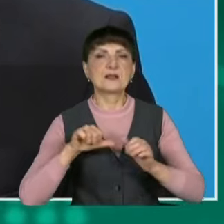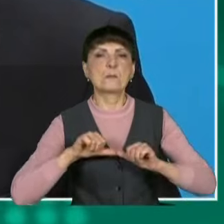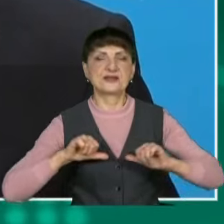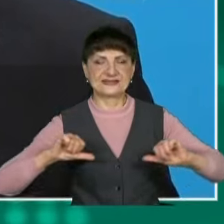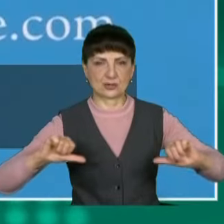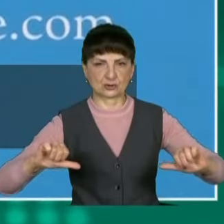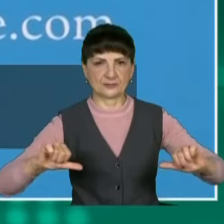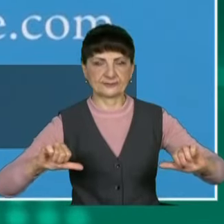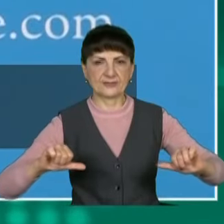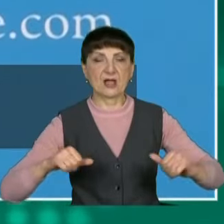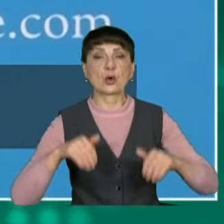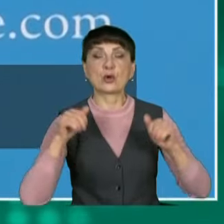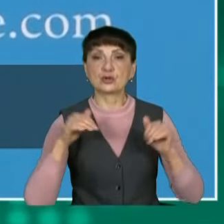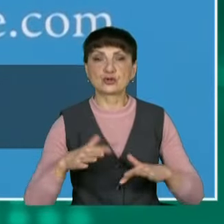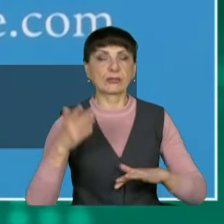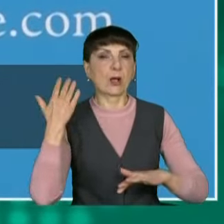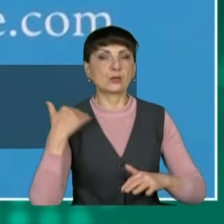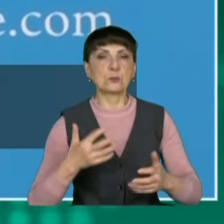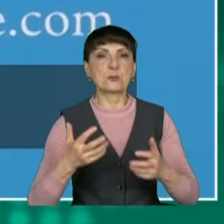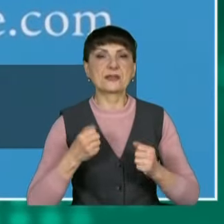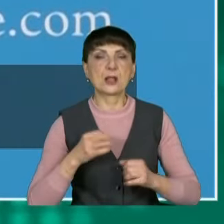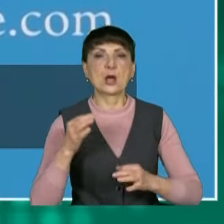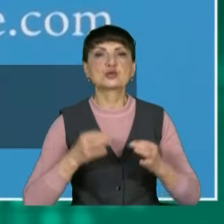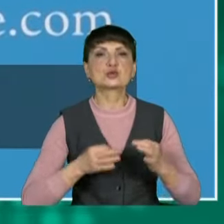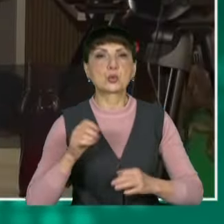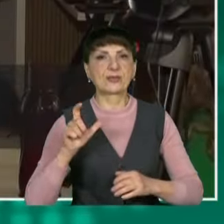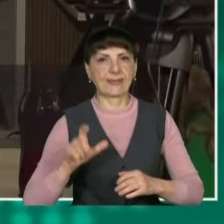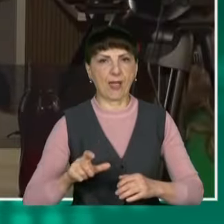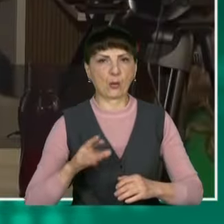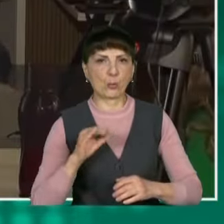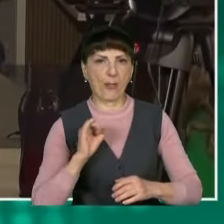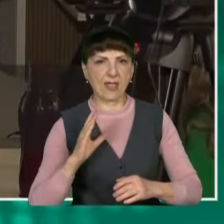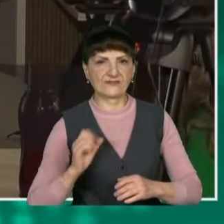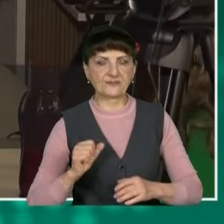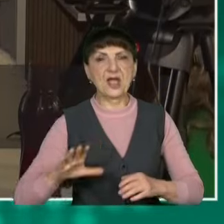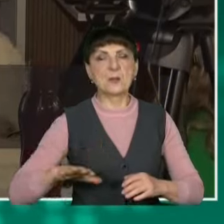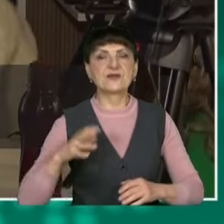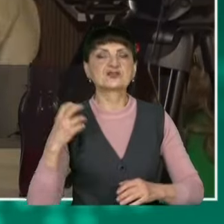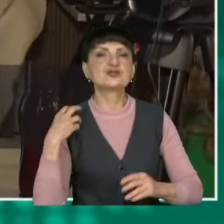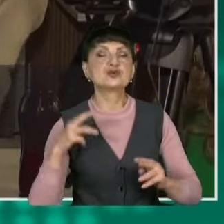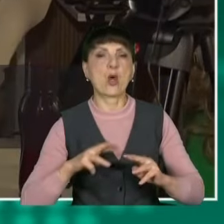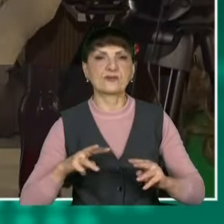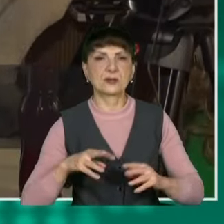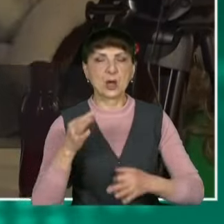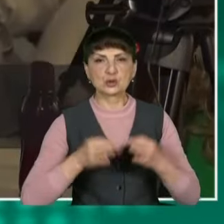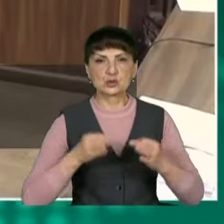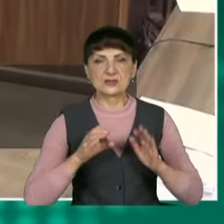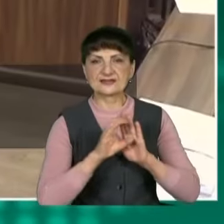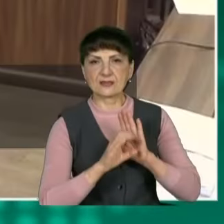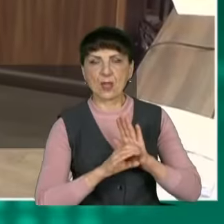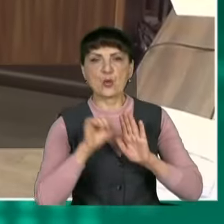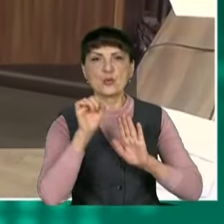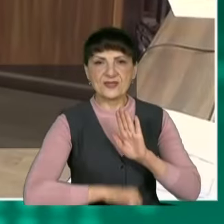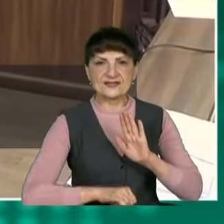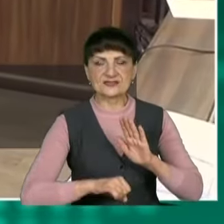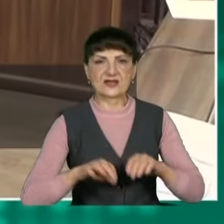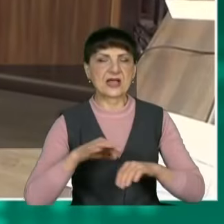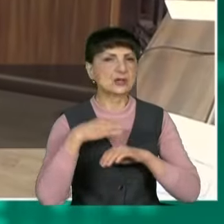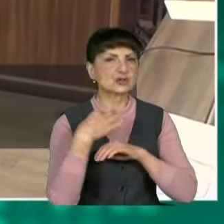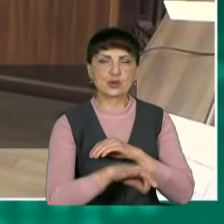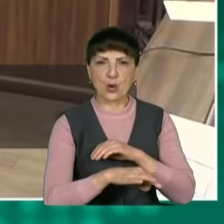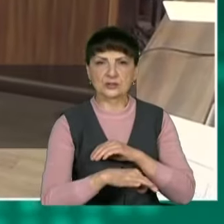заседателей. Такое решение накануне приняла судья Айжан Кульбаева. Бывшего чиновника судят по статьям убийства, совершенное с